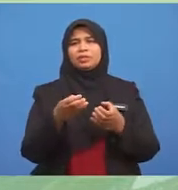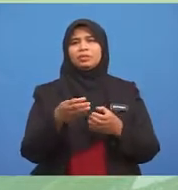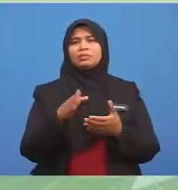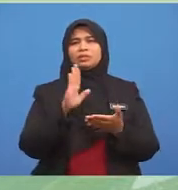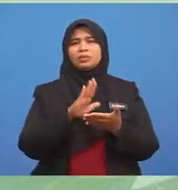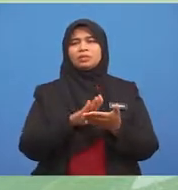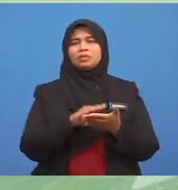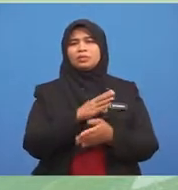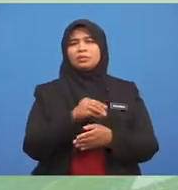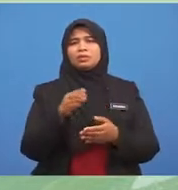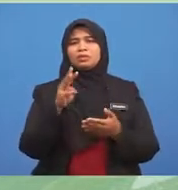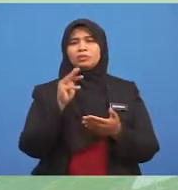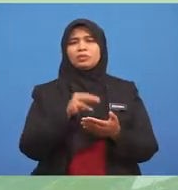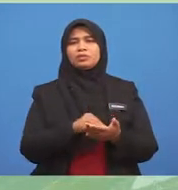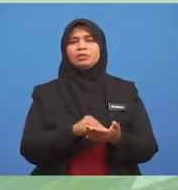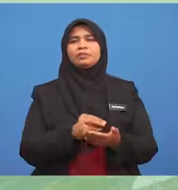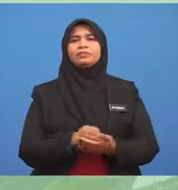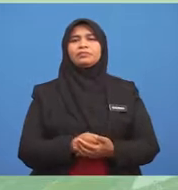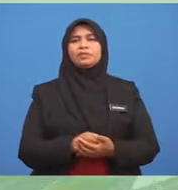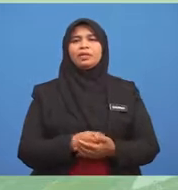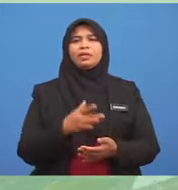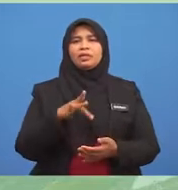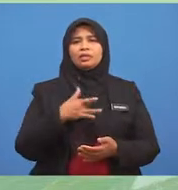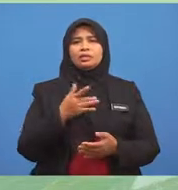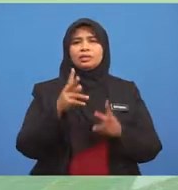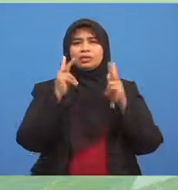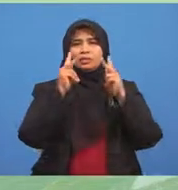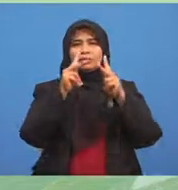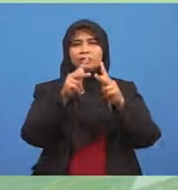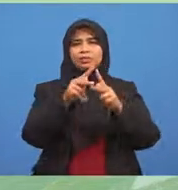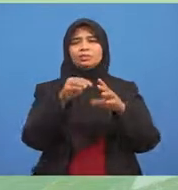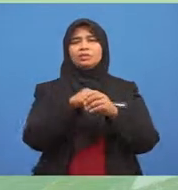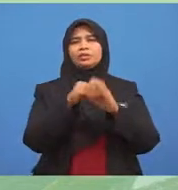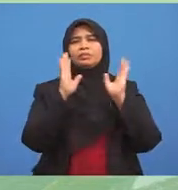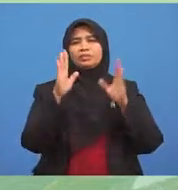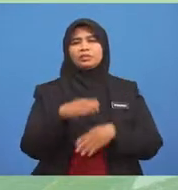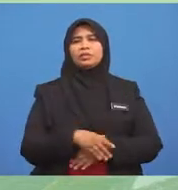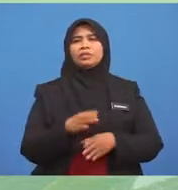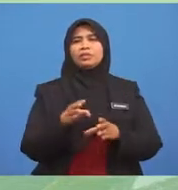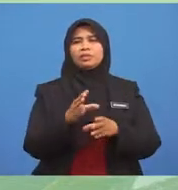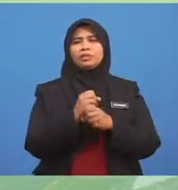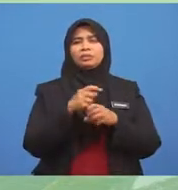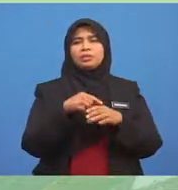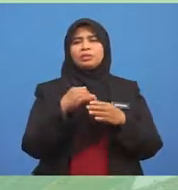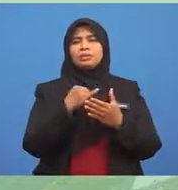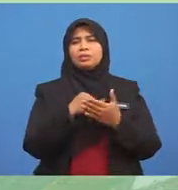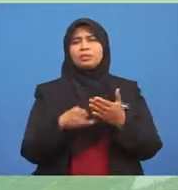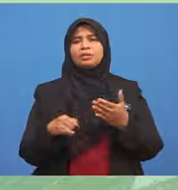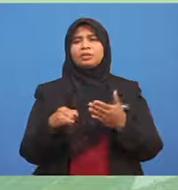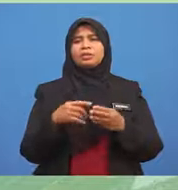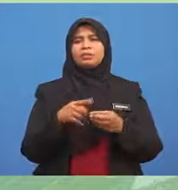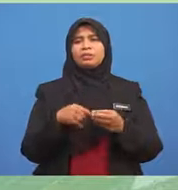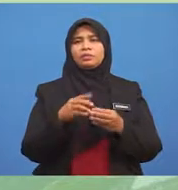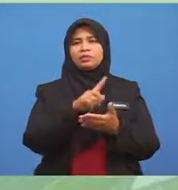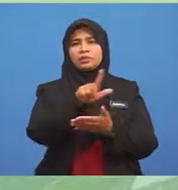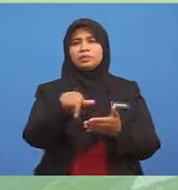keji dan mungkar. Rasa khusyuk dalam solat dapat dilahirkan apabila seluruh